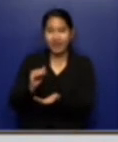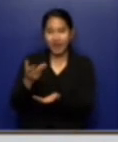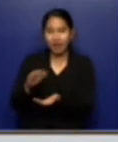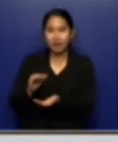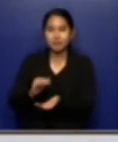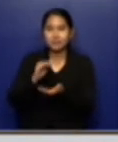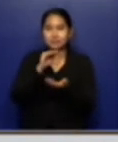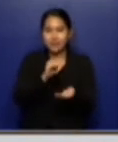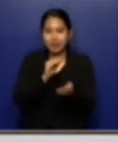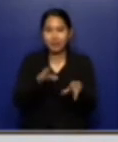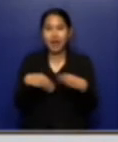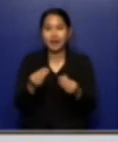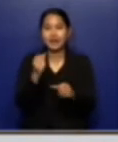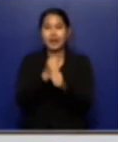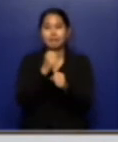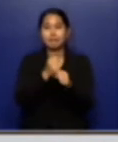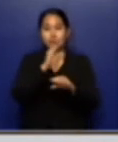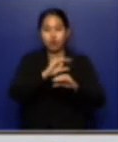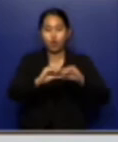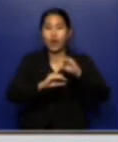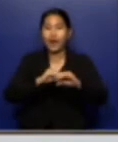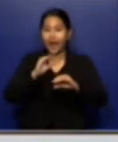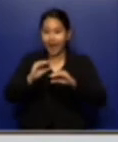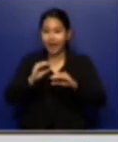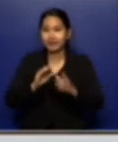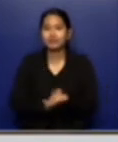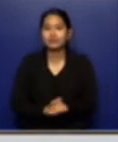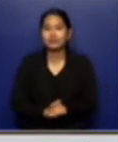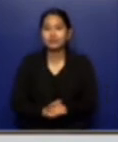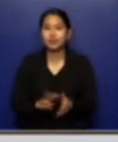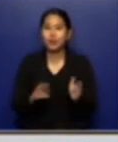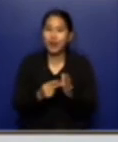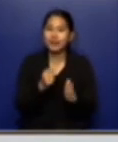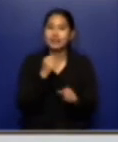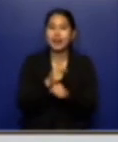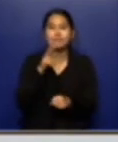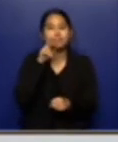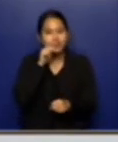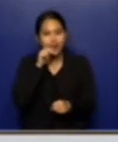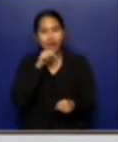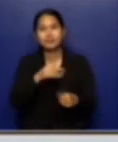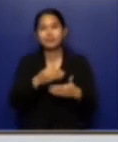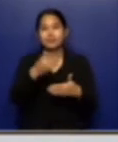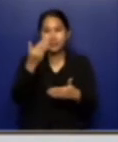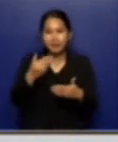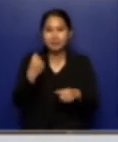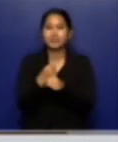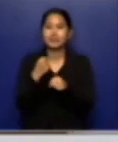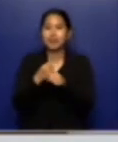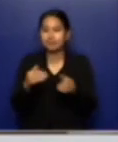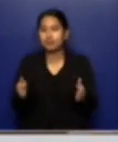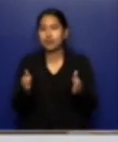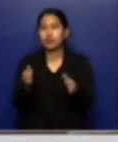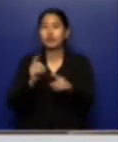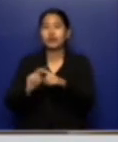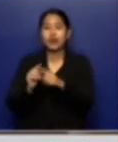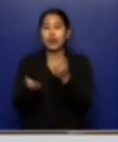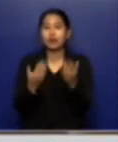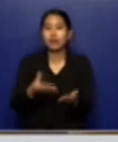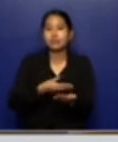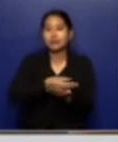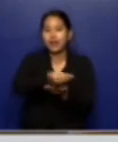ทำโครงการประเภทเดียวกันงานแหล่งน้ำก็ให้ทำแหล่งน้ำถนนก็ให้ทำถนนกลับคืนให้เขาไปท่านประธาน